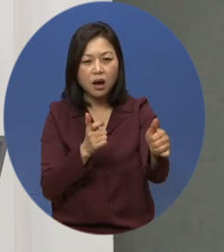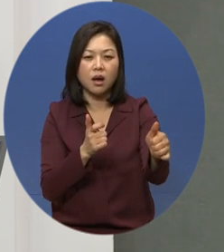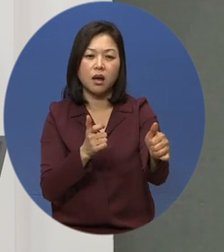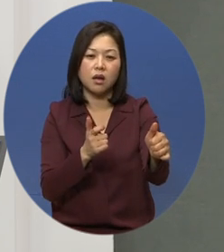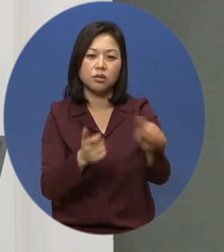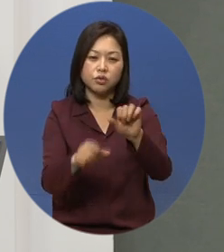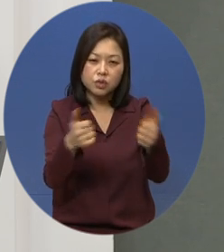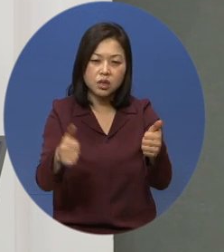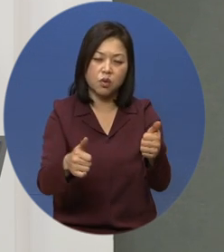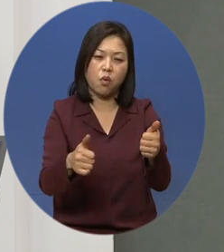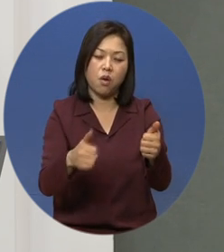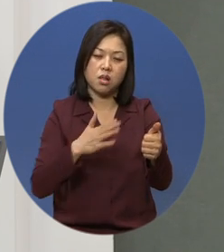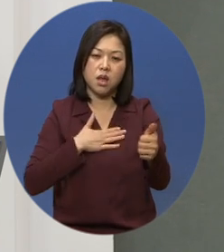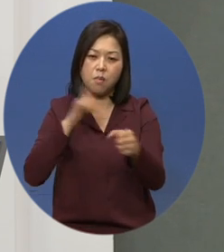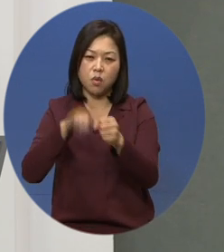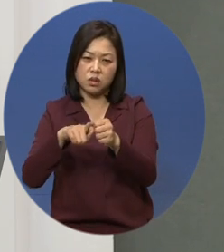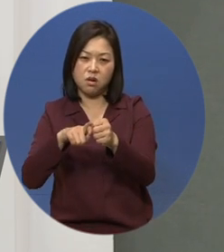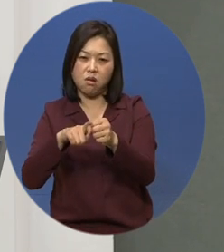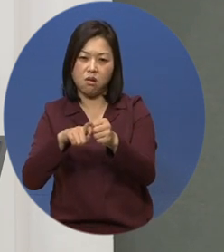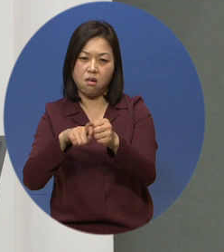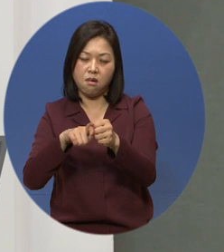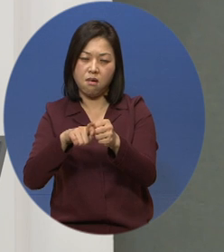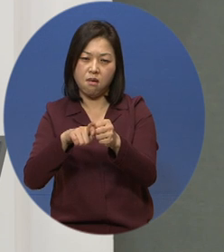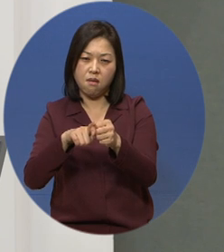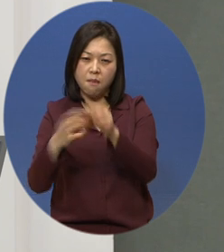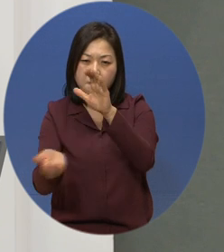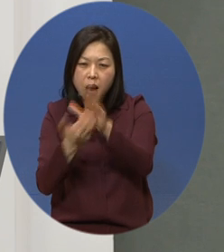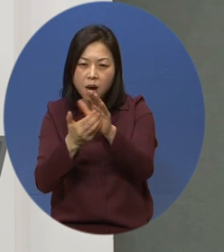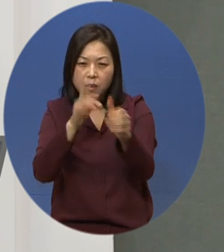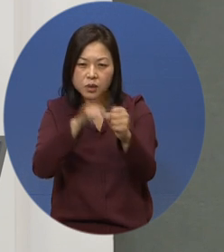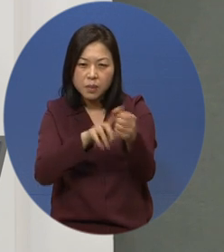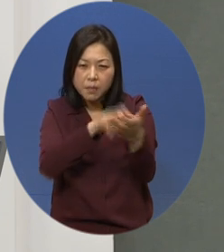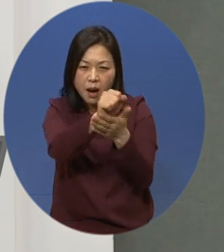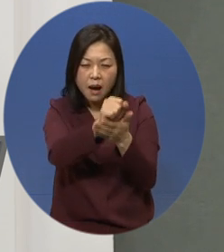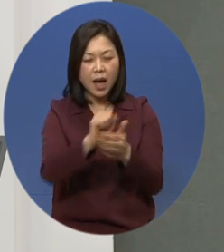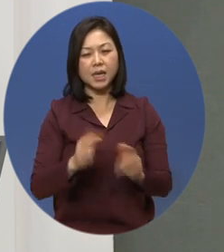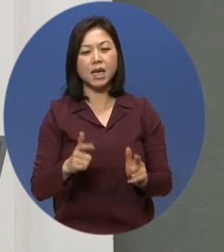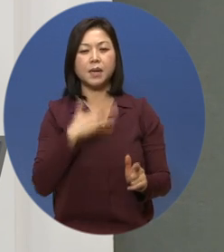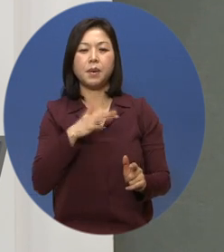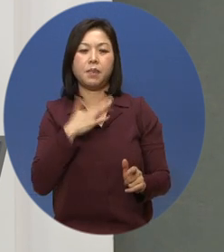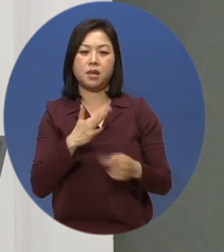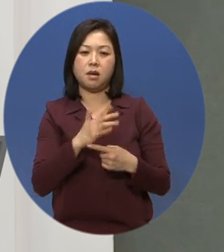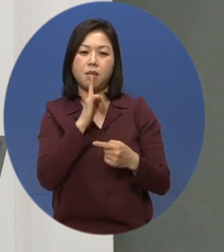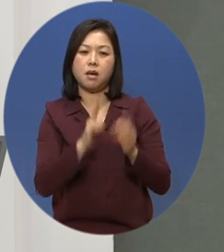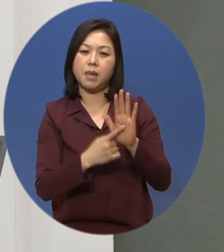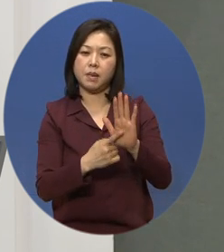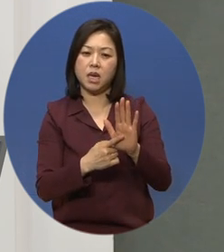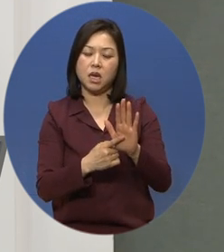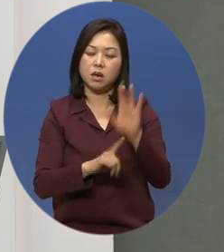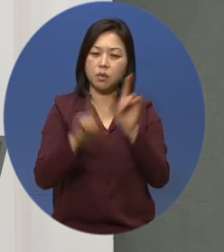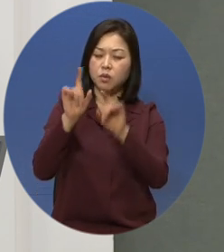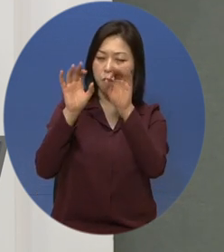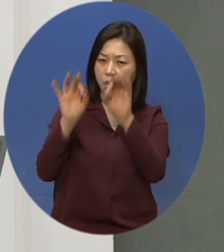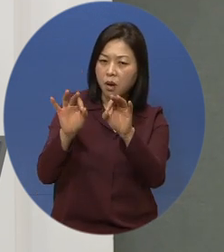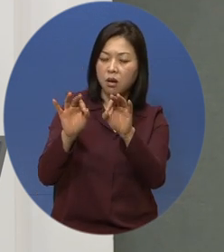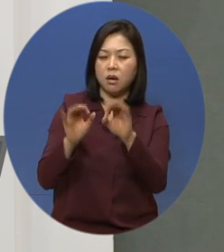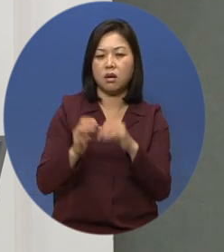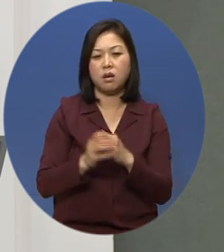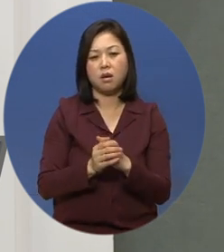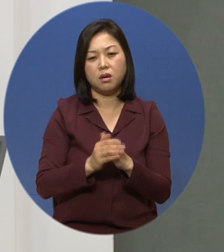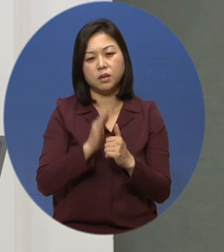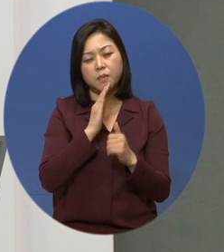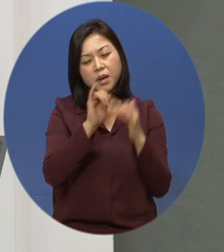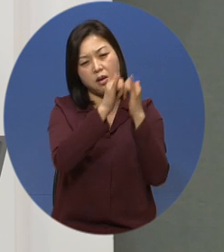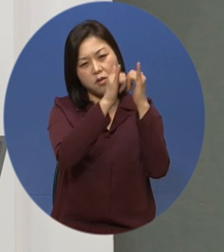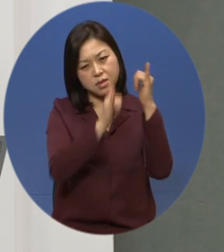자기 목적으로 해서 그것이 아니라고 부인하고 이런 그 쓰라린 이미 하나의